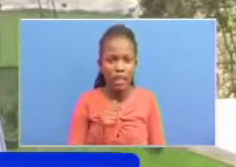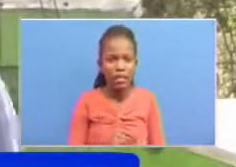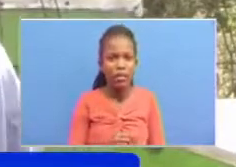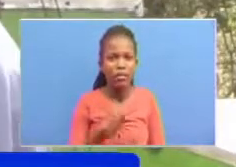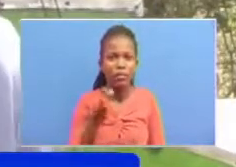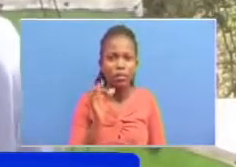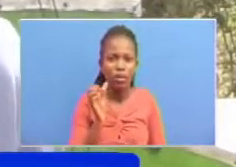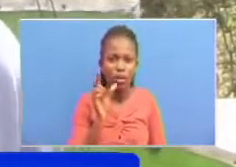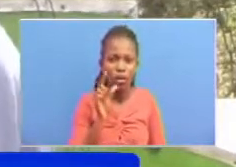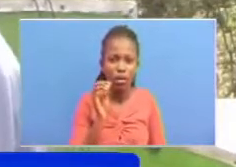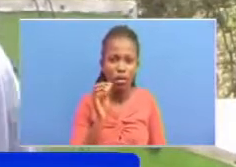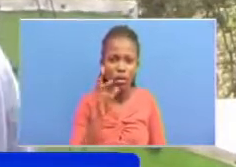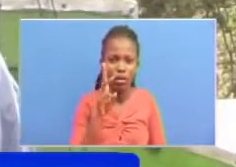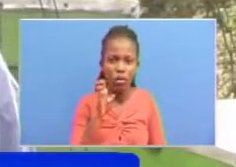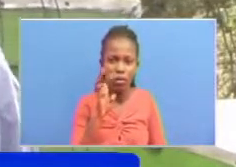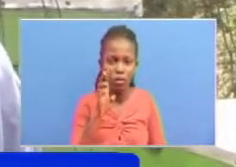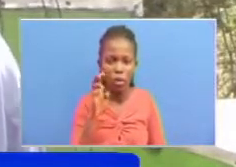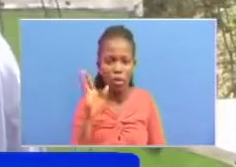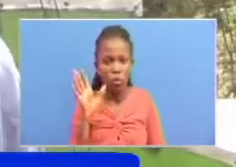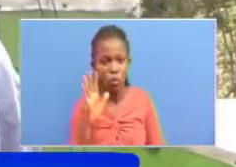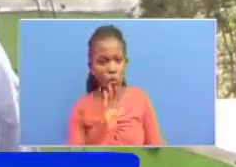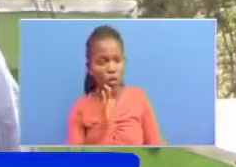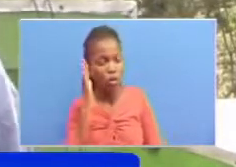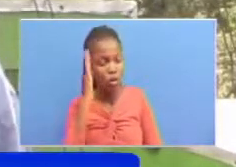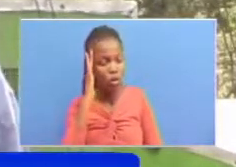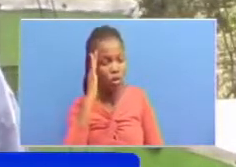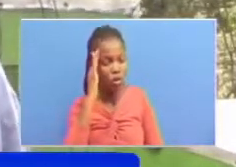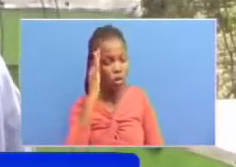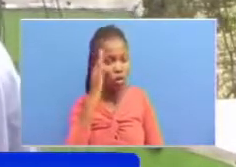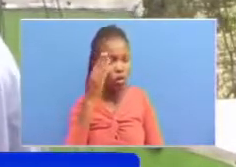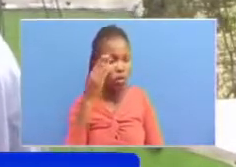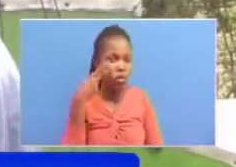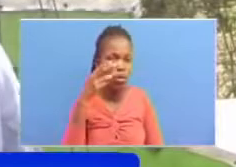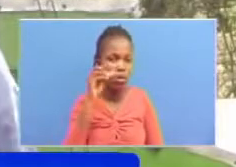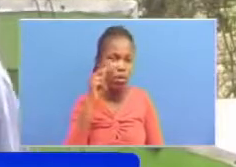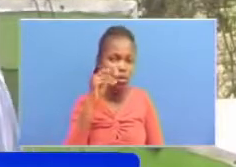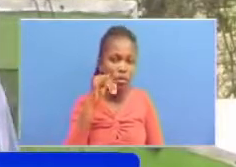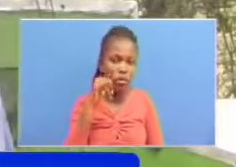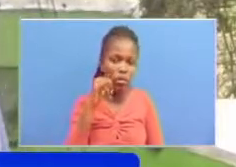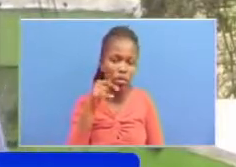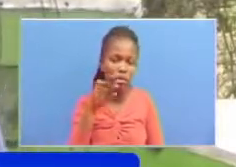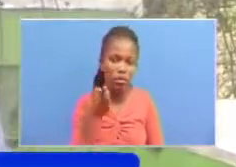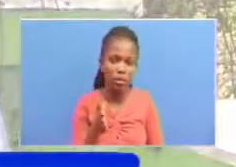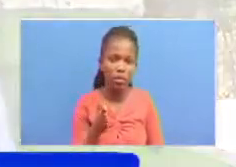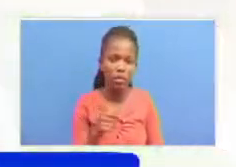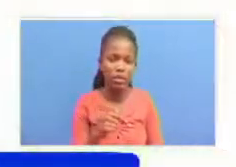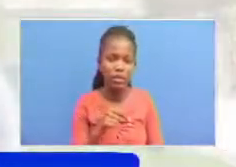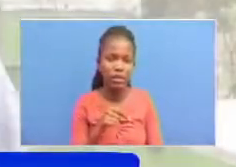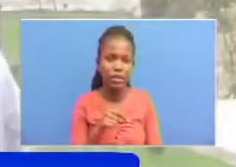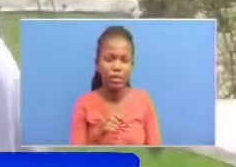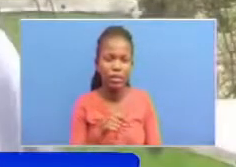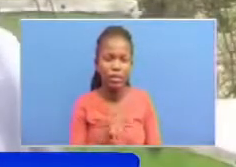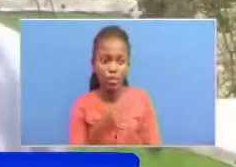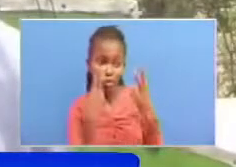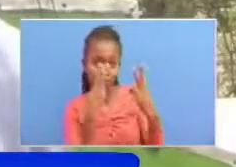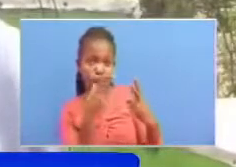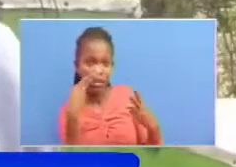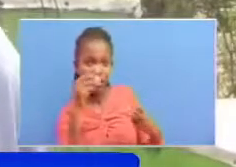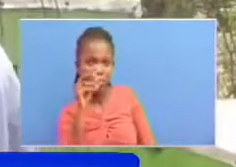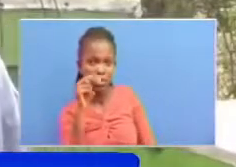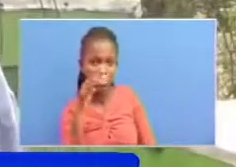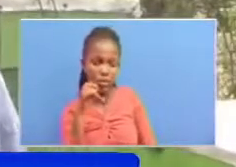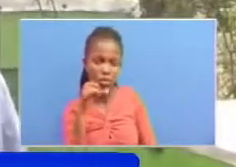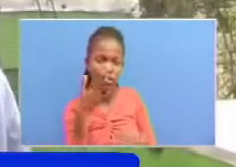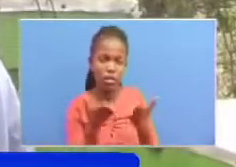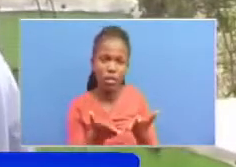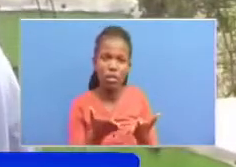kwetika. Nituithi ya watu isi peuki. Nituwa ile kuzitia miatu. Natuwa zitia nituwa ile yaape uke. Miatu ila menini